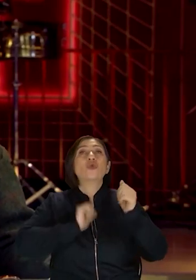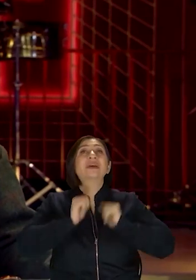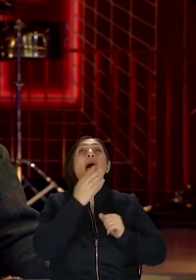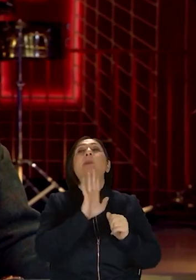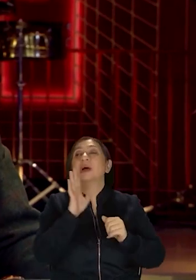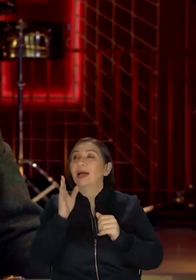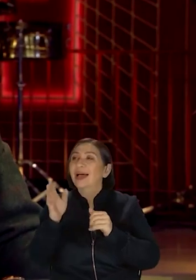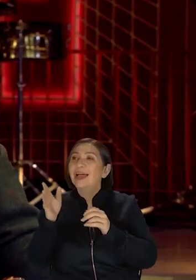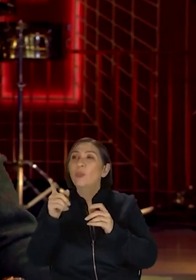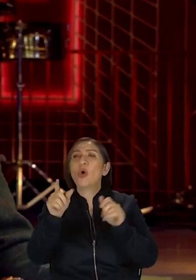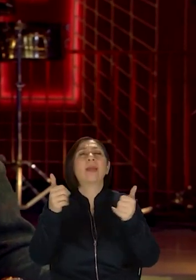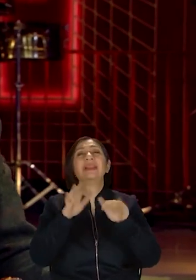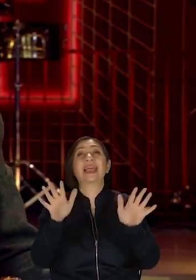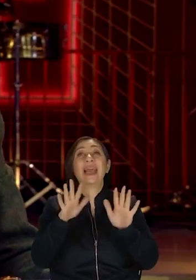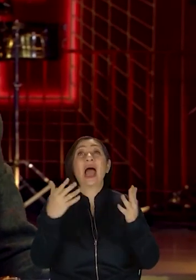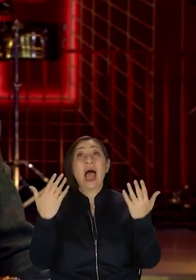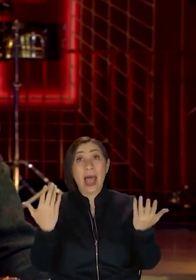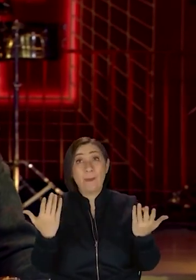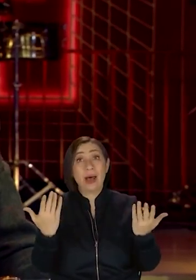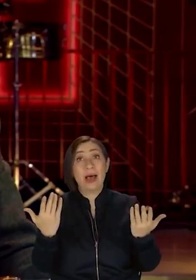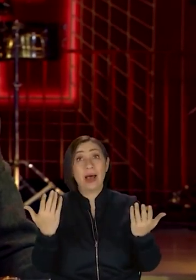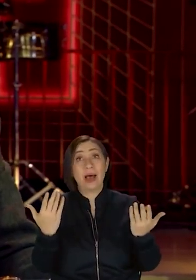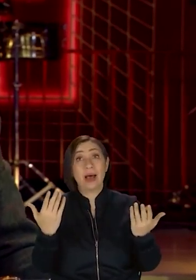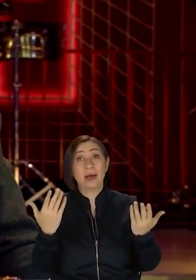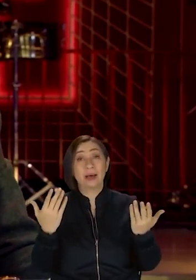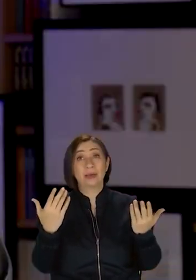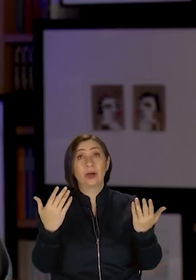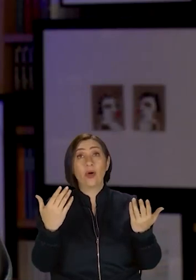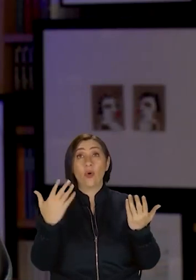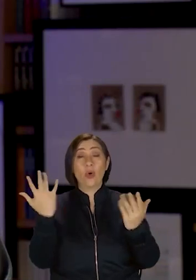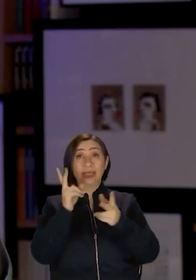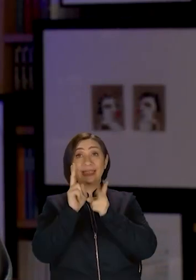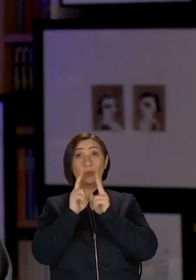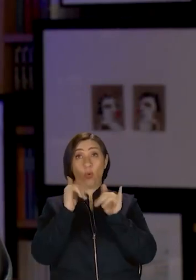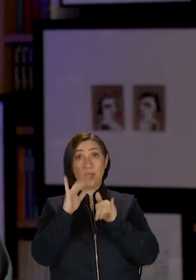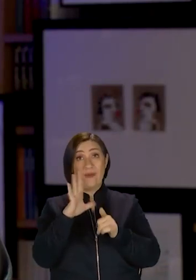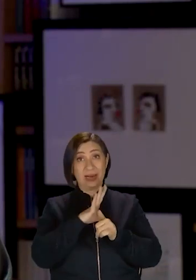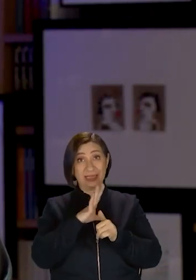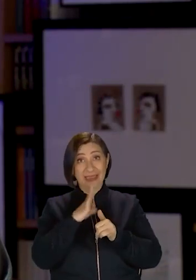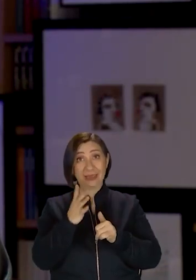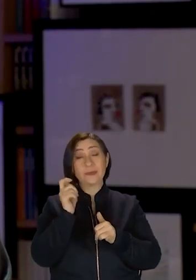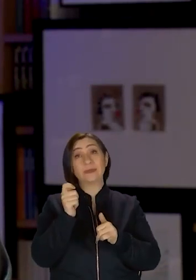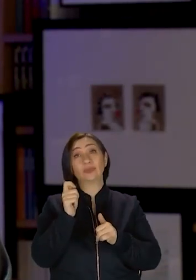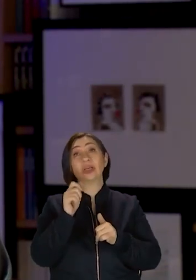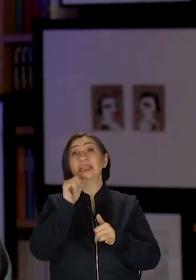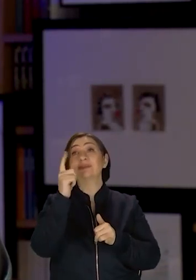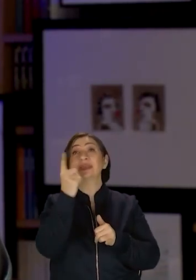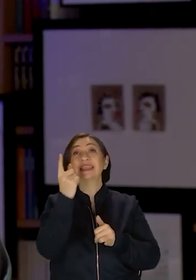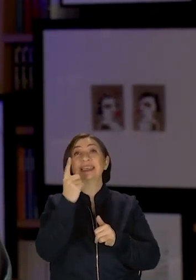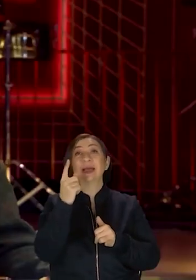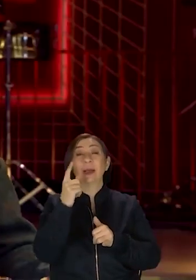bunu önemsemez. Ama yine de öyle oyunlar var ki... Mecbur. Hiçbir